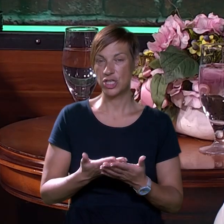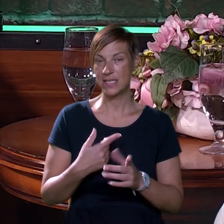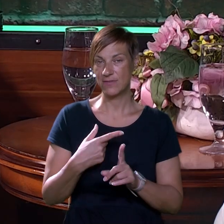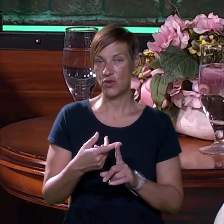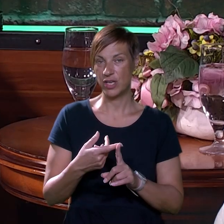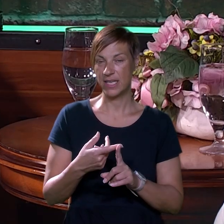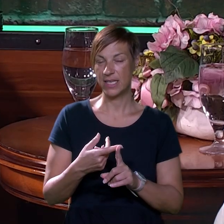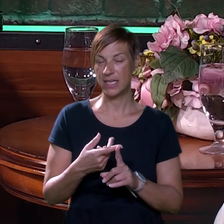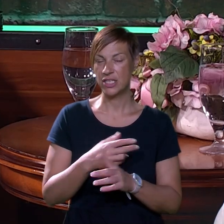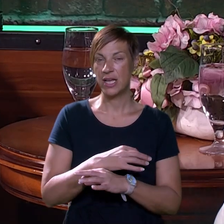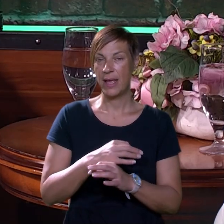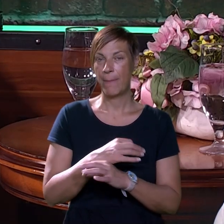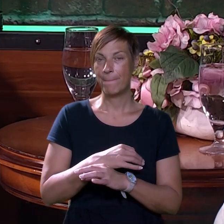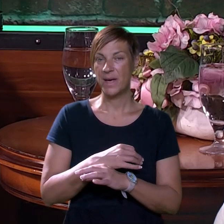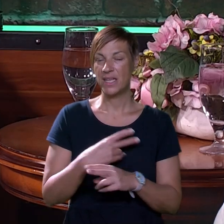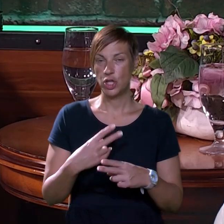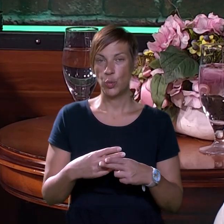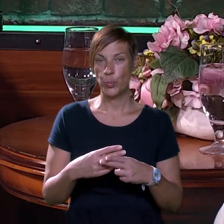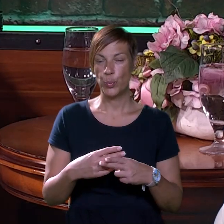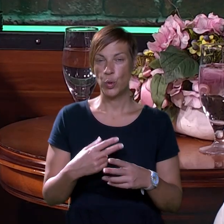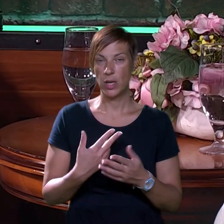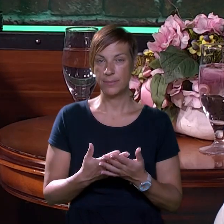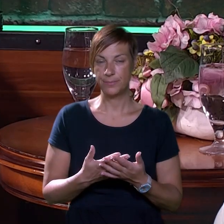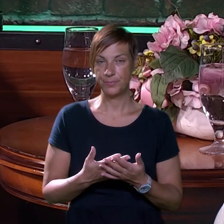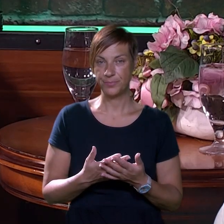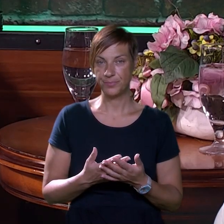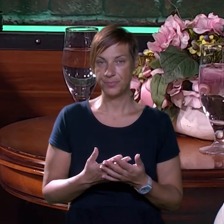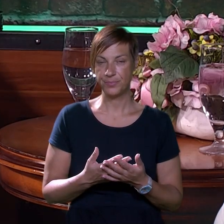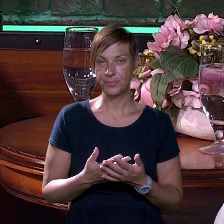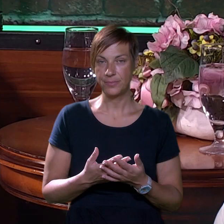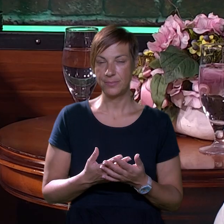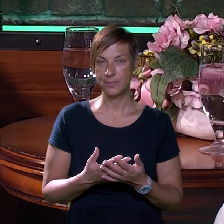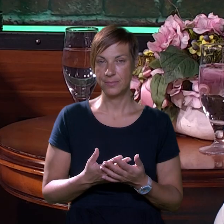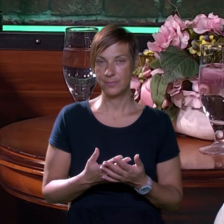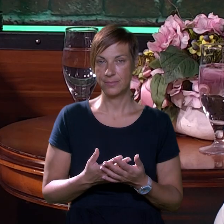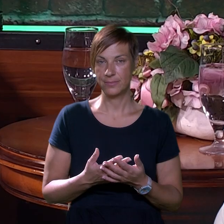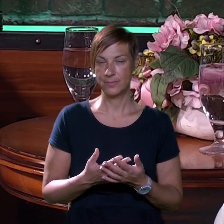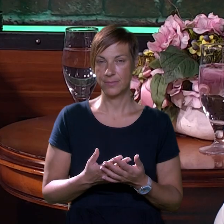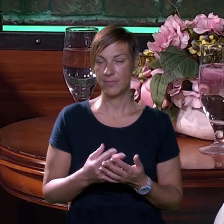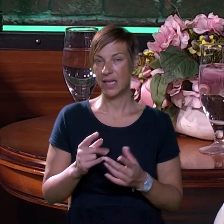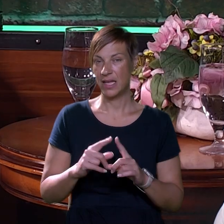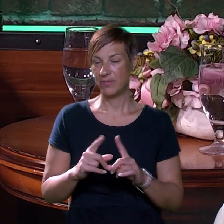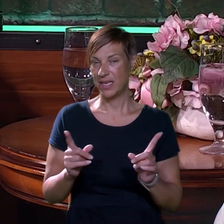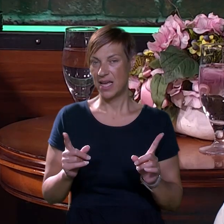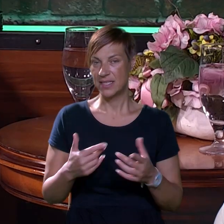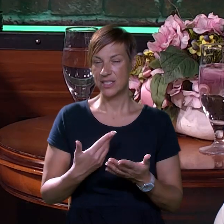svoj križ, svoju patnju, svoju bol, jer drugačije je to